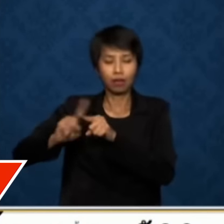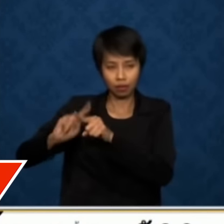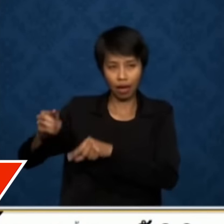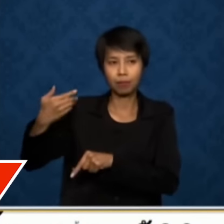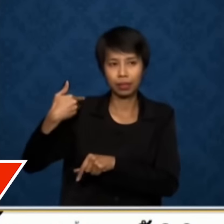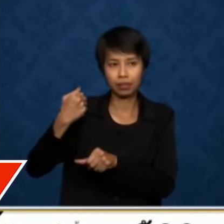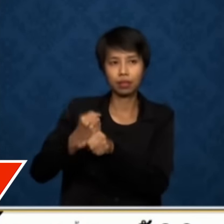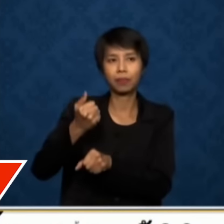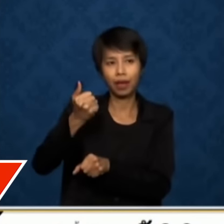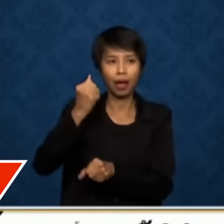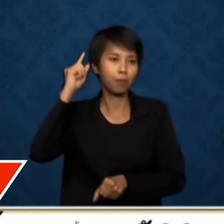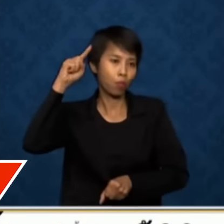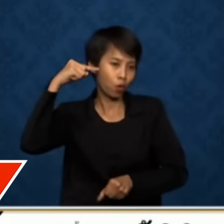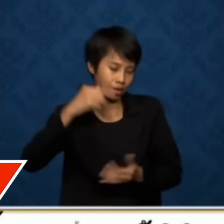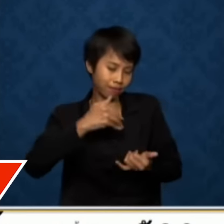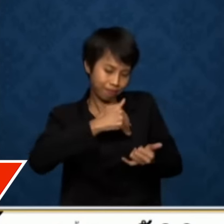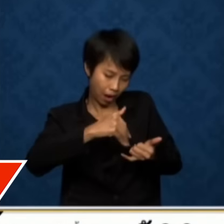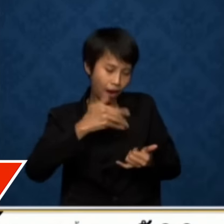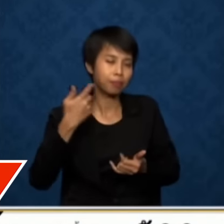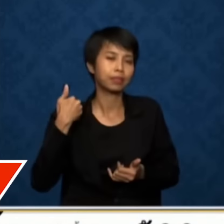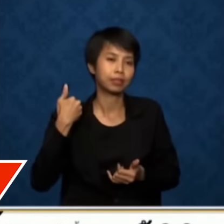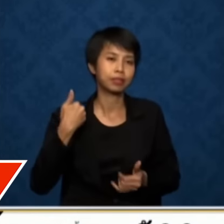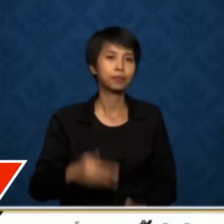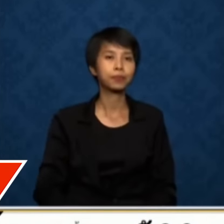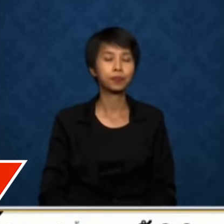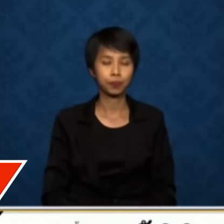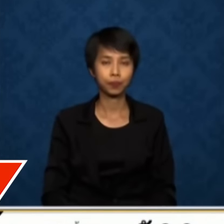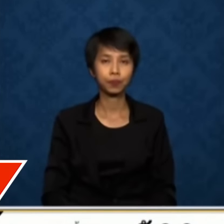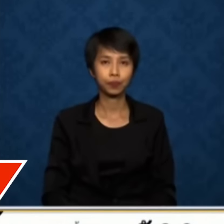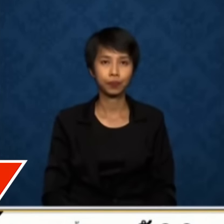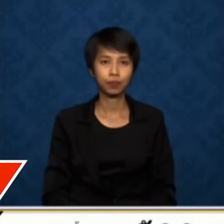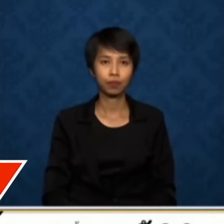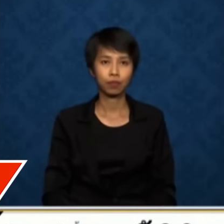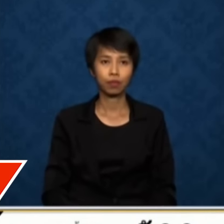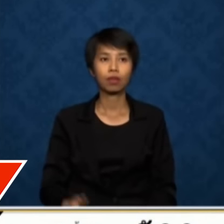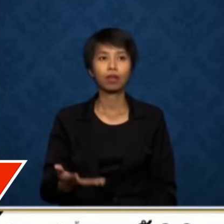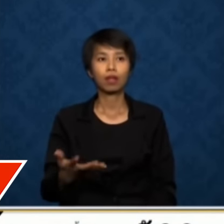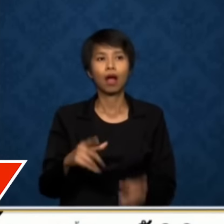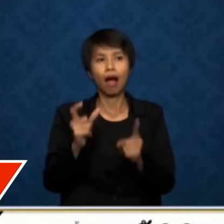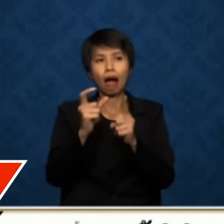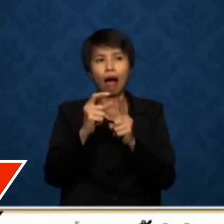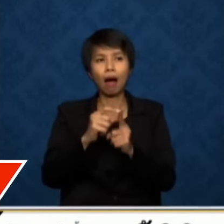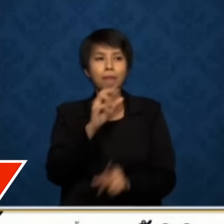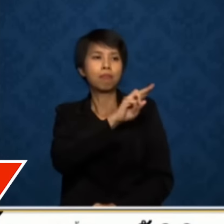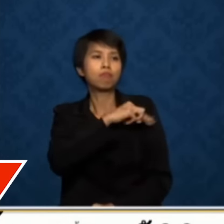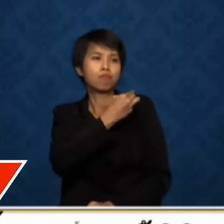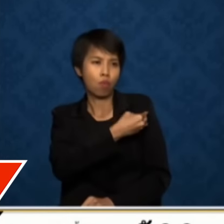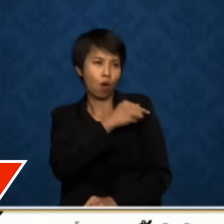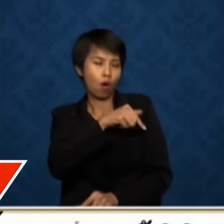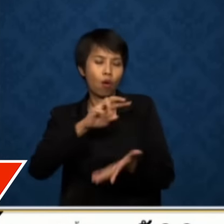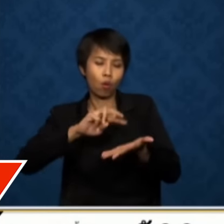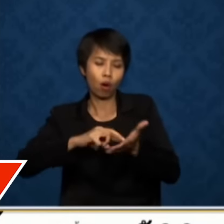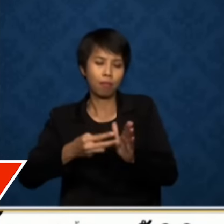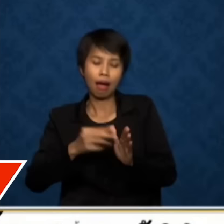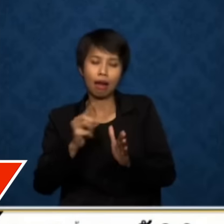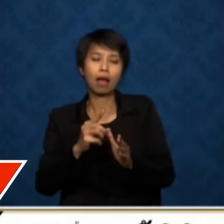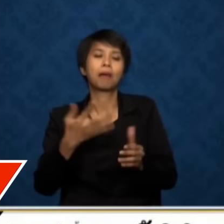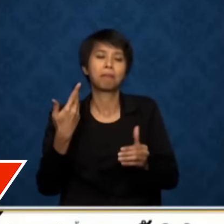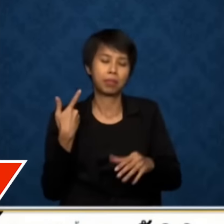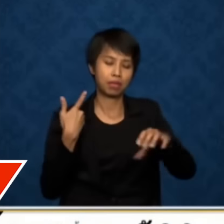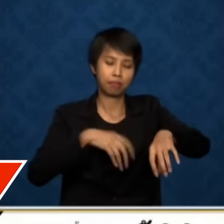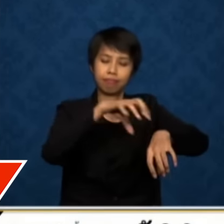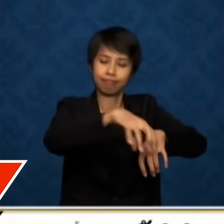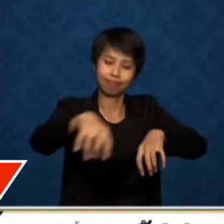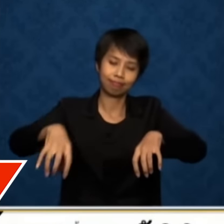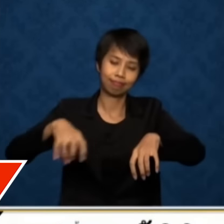ยกรรมนรีเวชด้วยสไลด์ถัดไปครับถ้าเป็นศัพท์ของหมอเนี่ยเราก็เรียกว่ามีครบอ่ะเมเจอร์ไมเนอร์สเปเชียลคลินิกเนี่ยเรียกว่